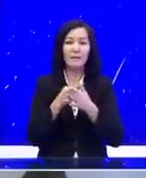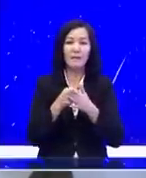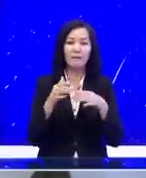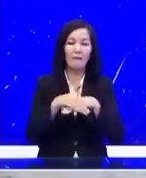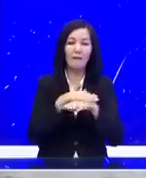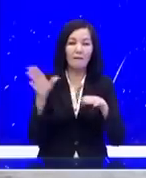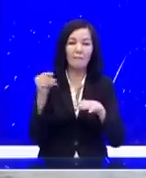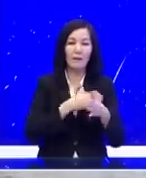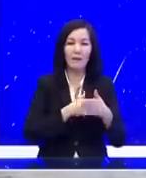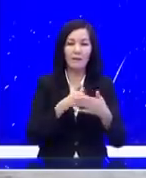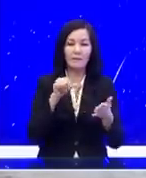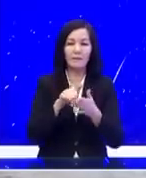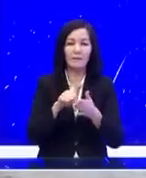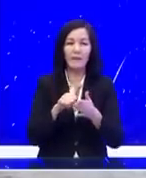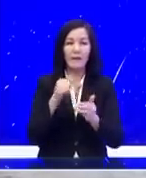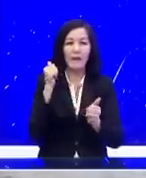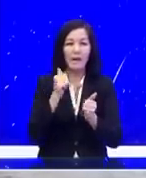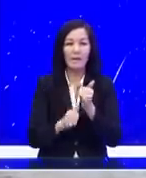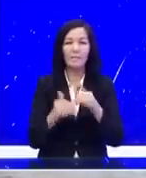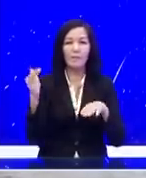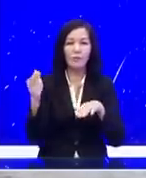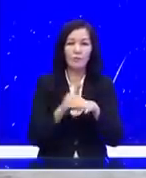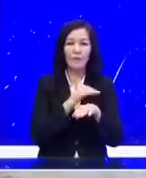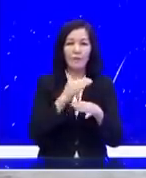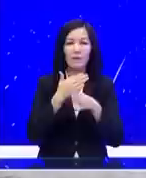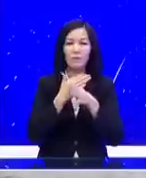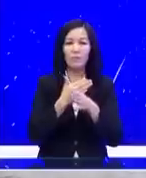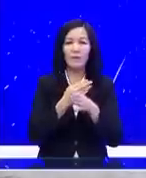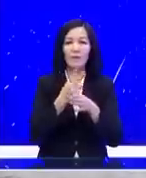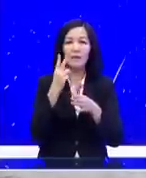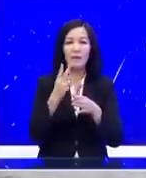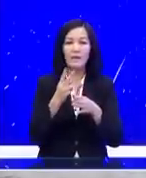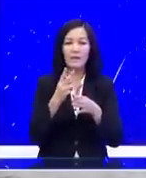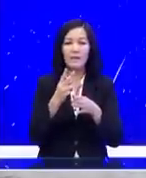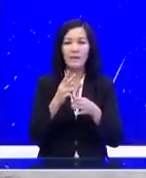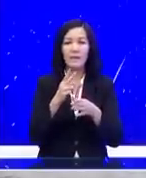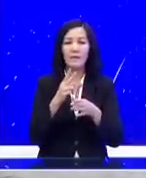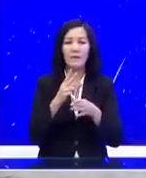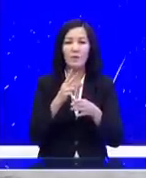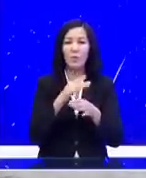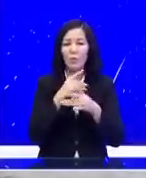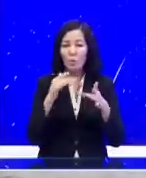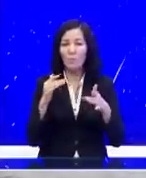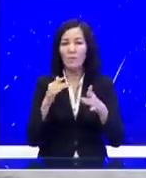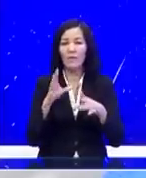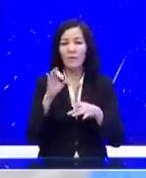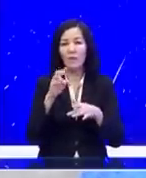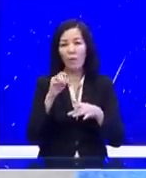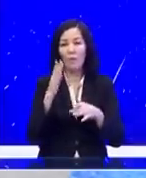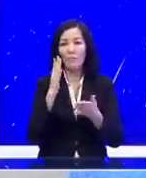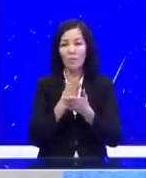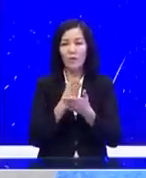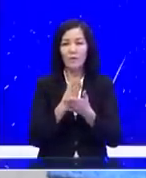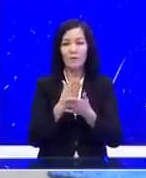атсалысқан. Әрбір жұмада істеген ізгі амалдар ол екеселеніп, 10 есеге дейінгі болатын сауапты амалдар болады екен. Ізгі